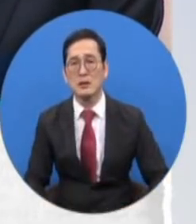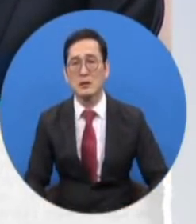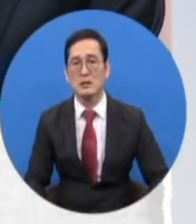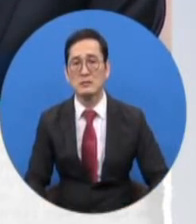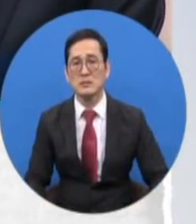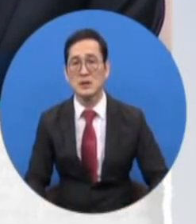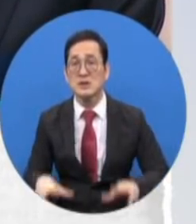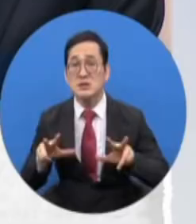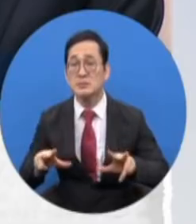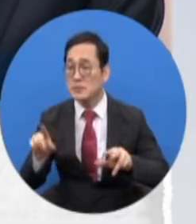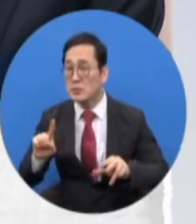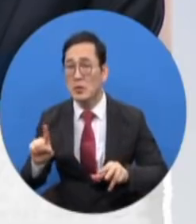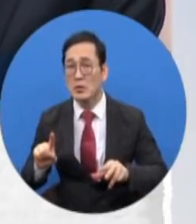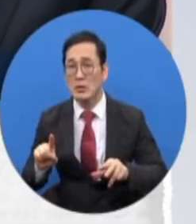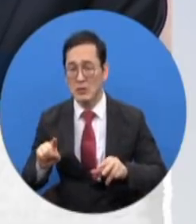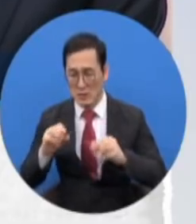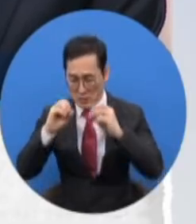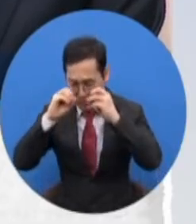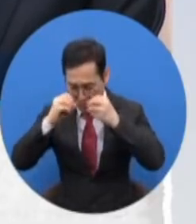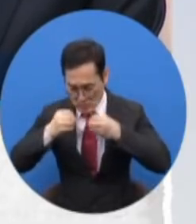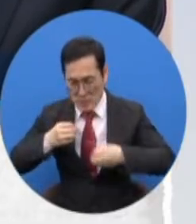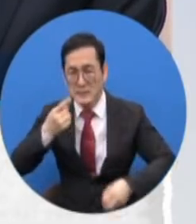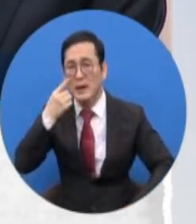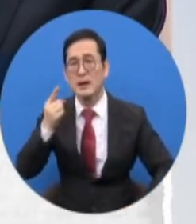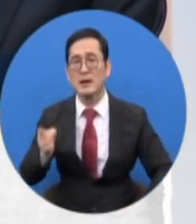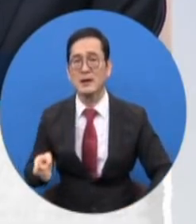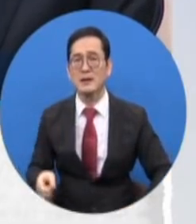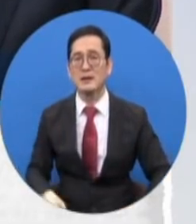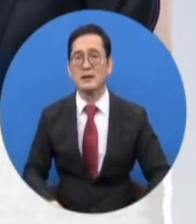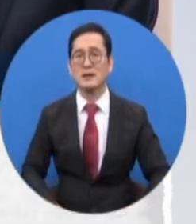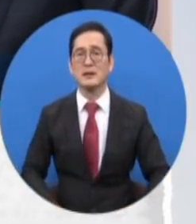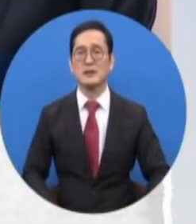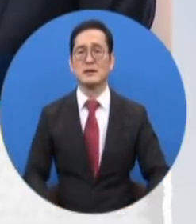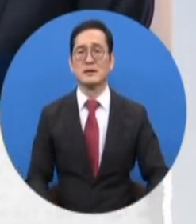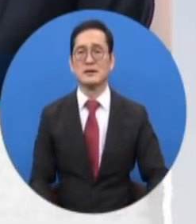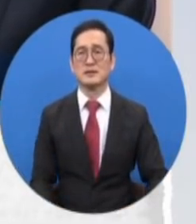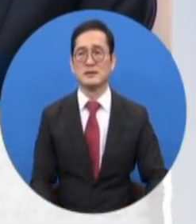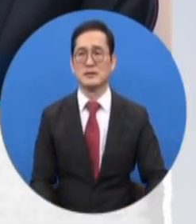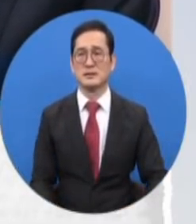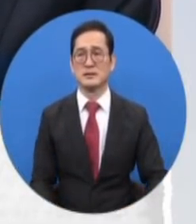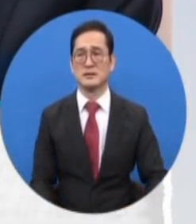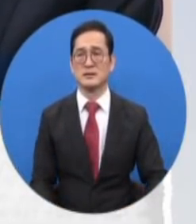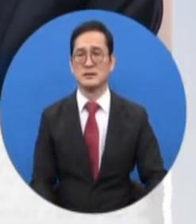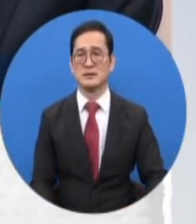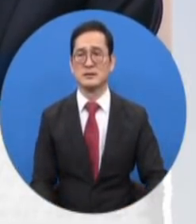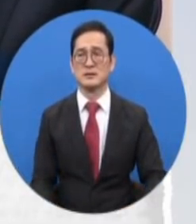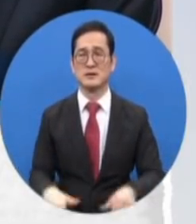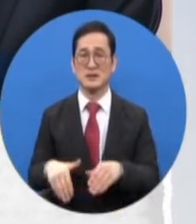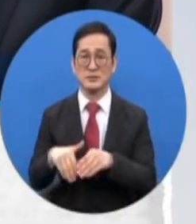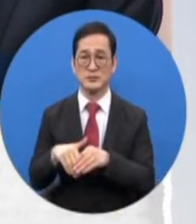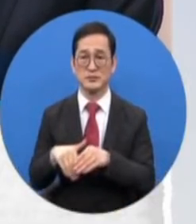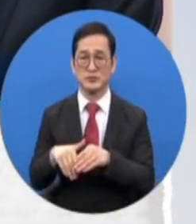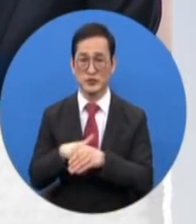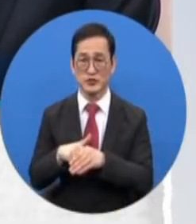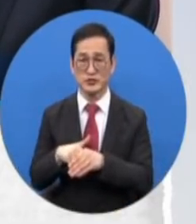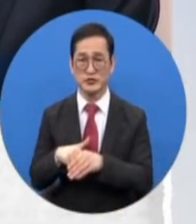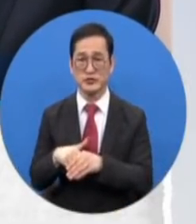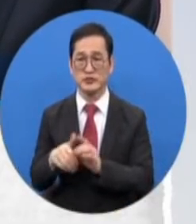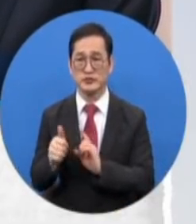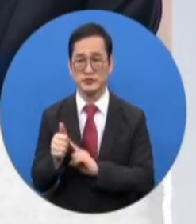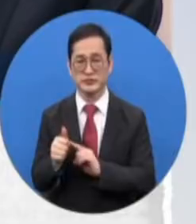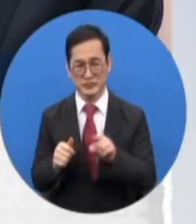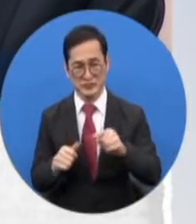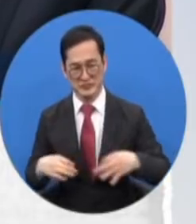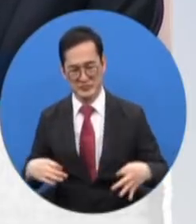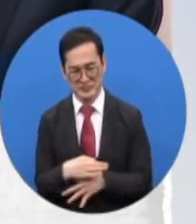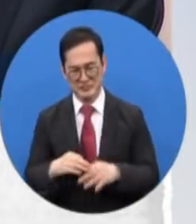점에서 문재인 대통령이 예. 윤석열 당시에 뭐 후보가 적폐청사를 얘기했을 때 굉장히 분노하지 않았습니까? 그렇다 그러면